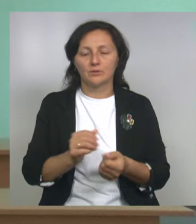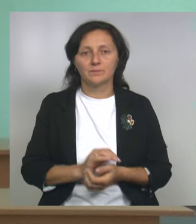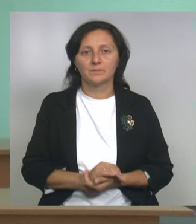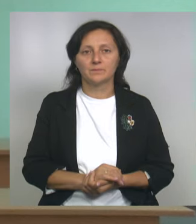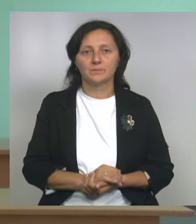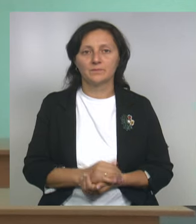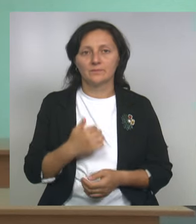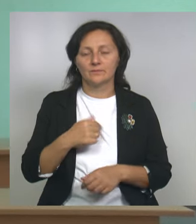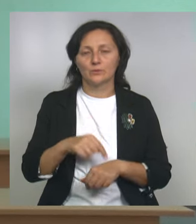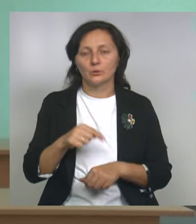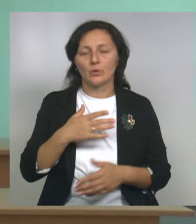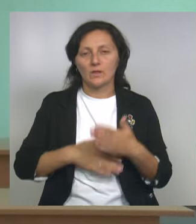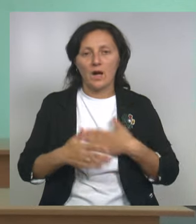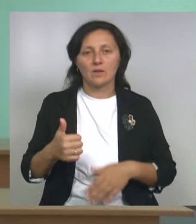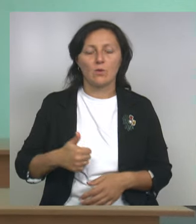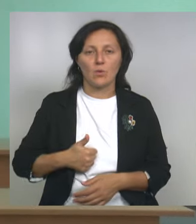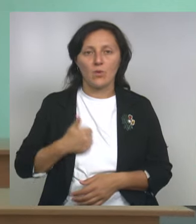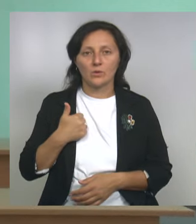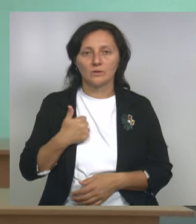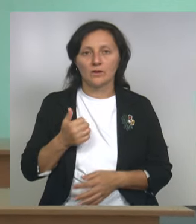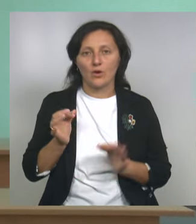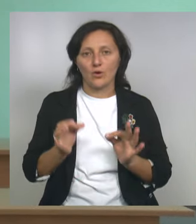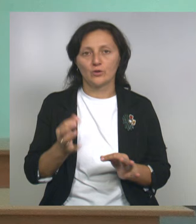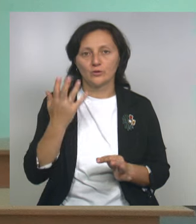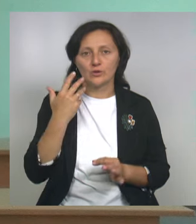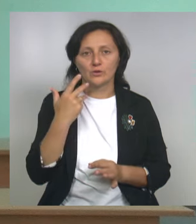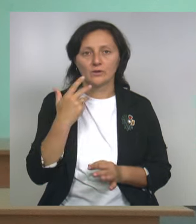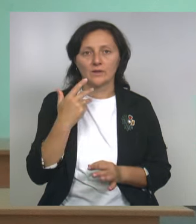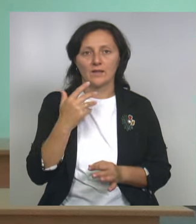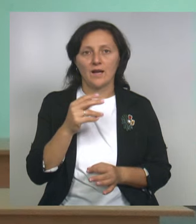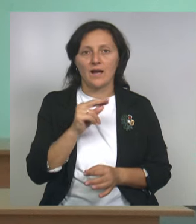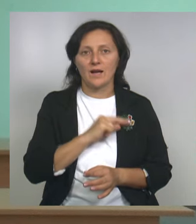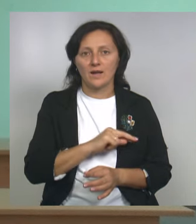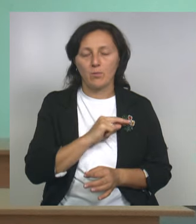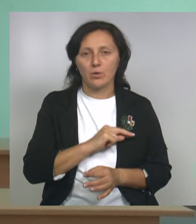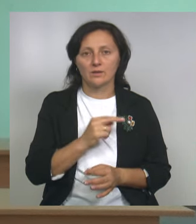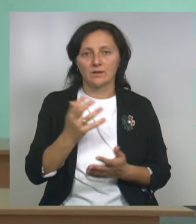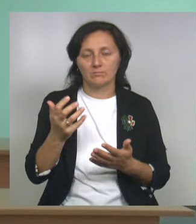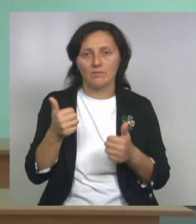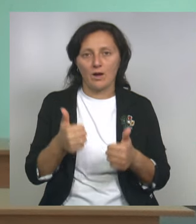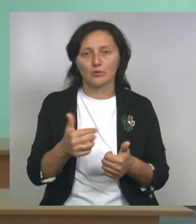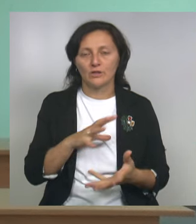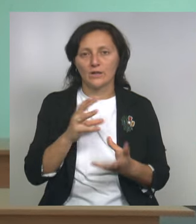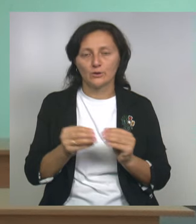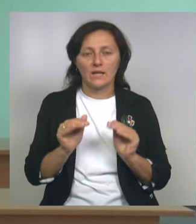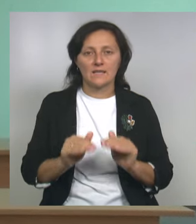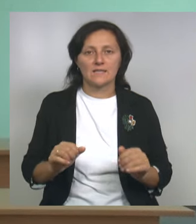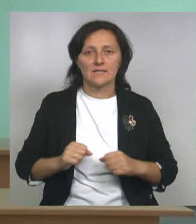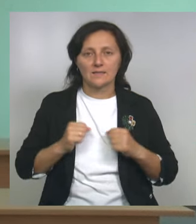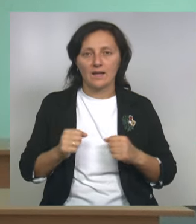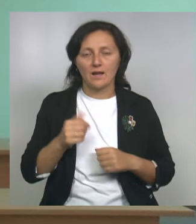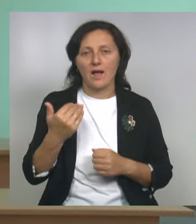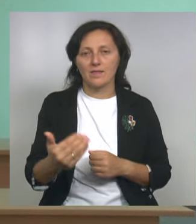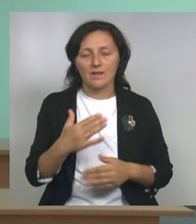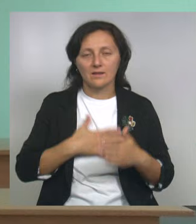Чувство радости, гордости. Конечно, когда работа достигла результата, дети старались, они рады, мы